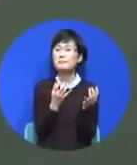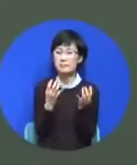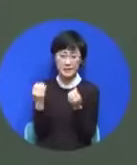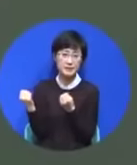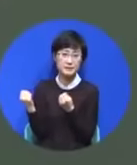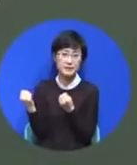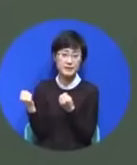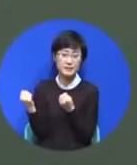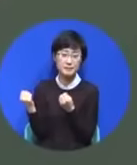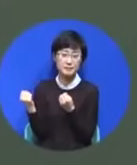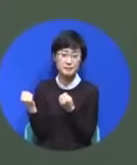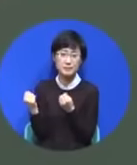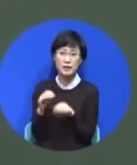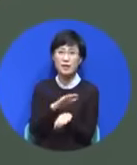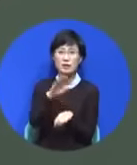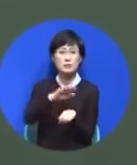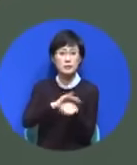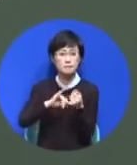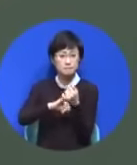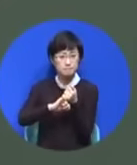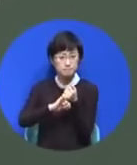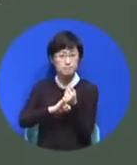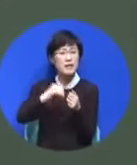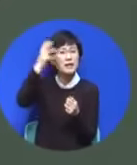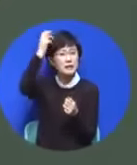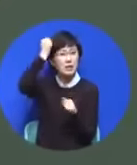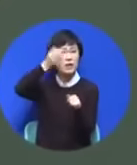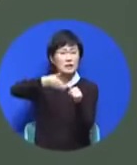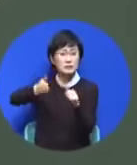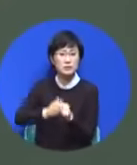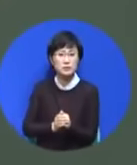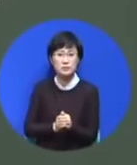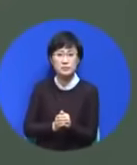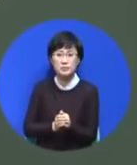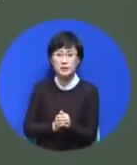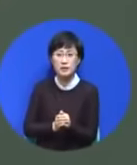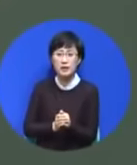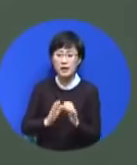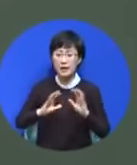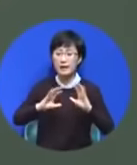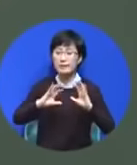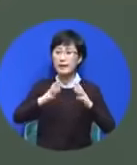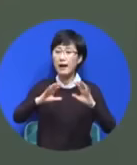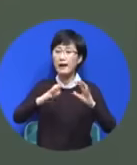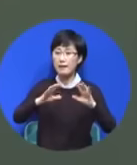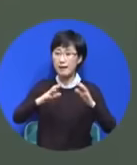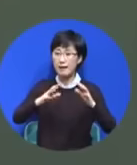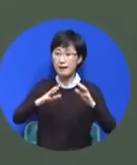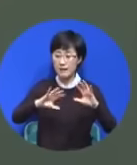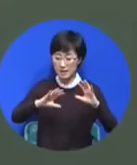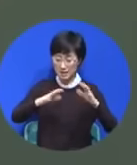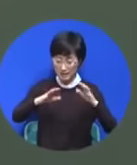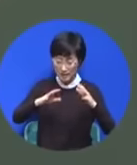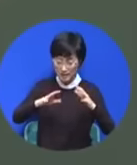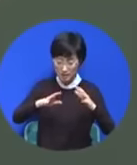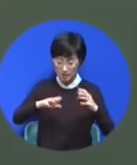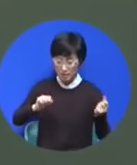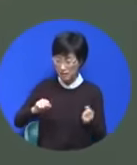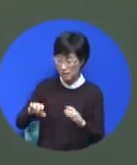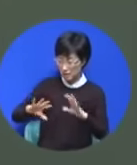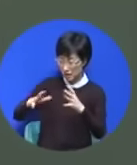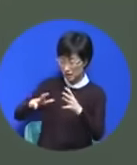요 꼭 기억하셔야 됩니다 나라를 어지럽게 하는 자 천만 명이 나라를 위해 기도하는 자 한 명을